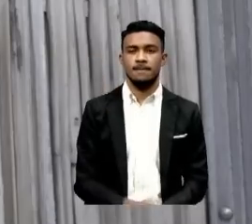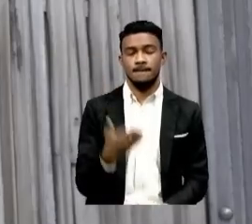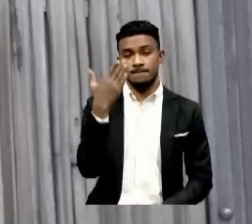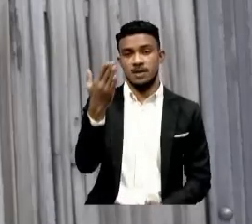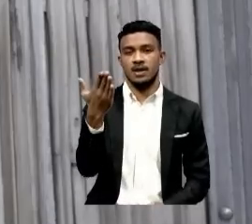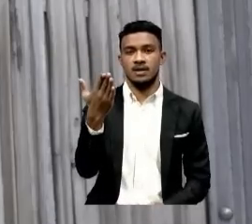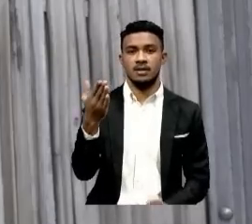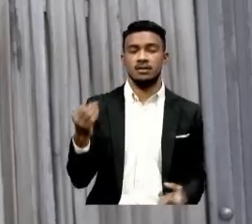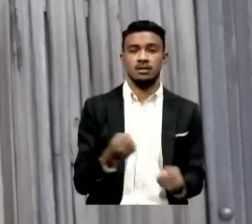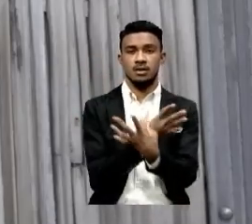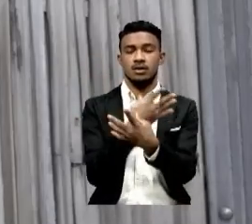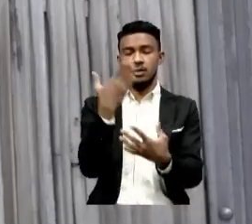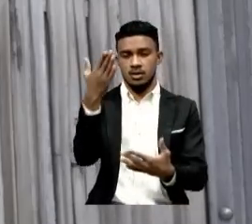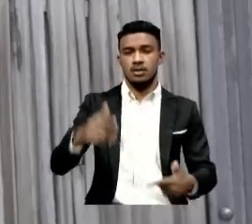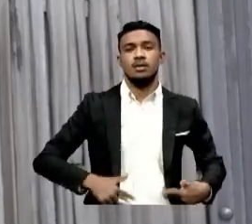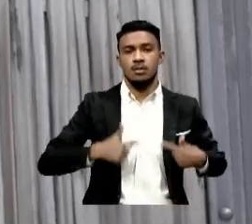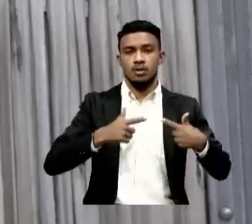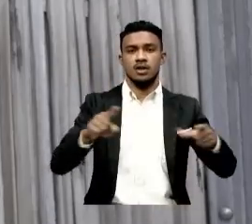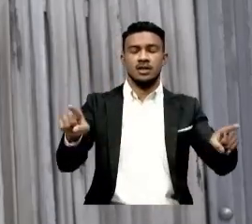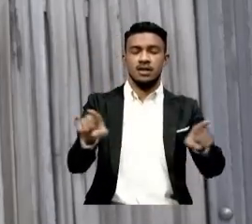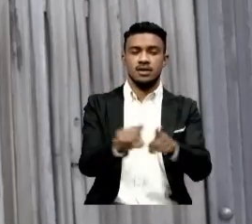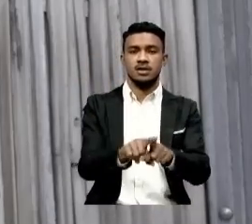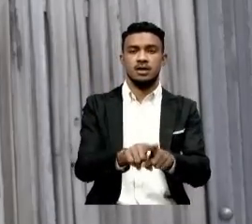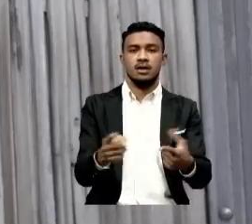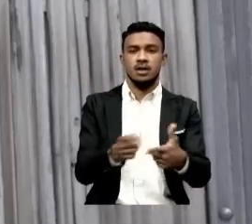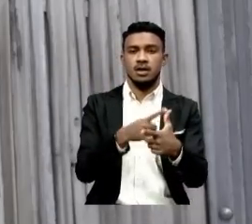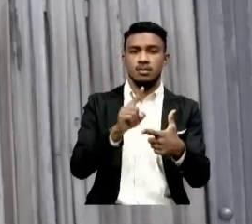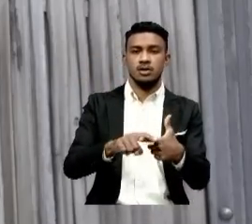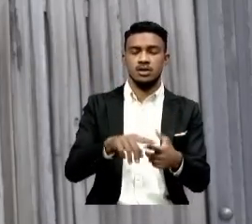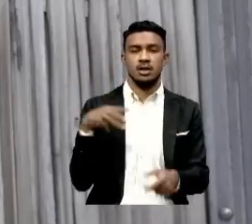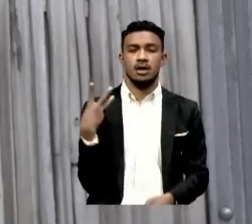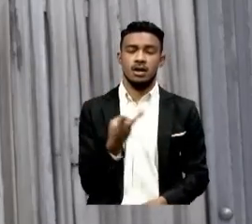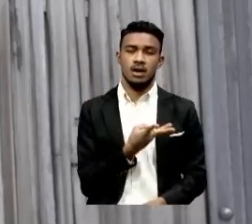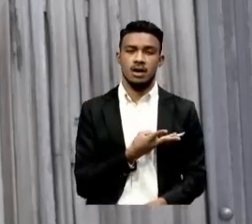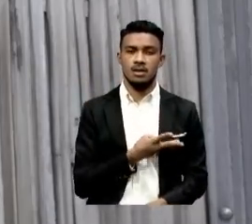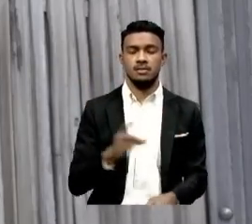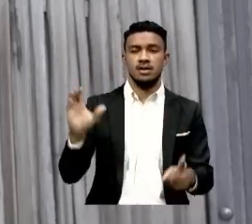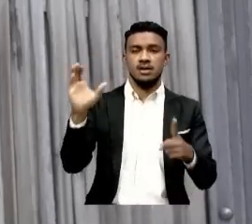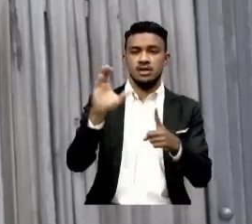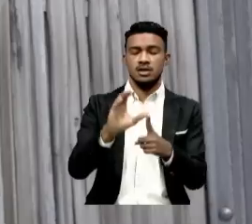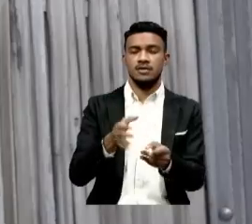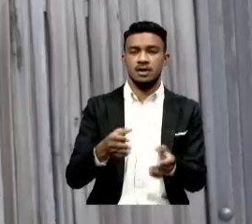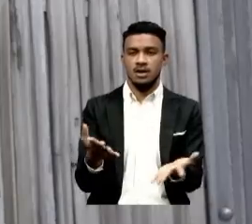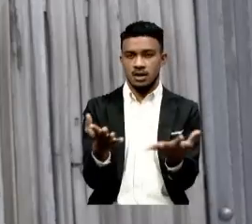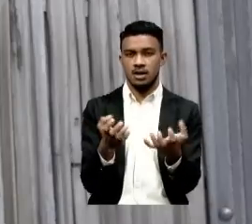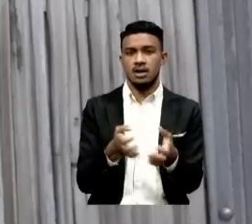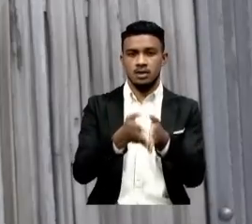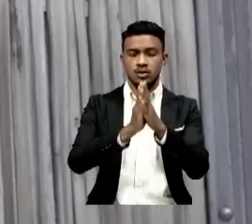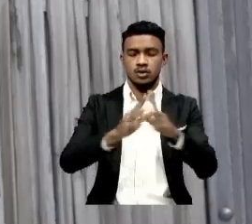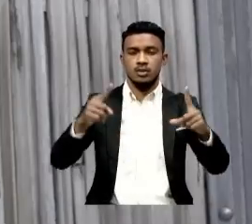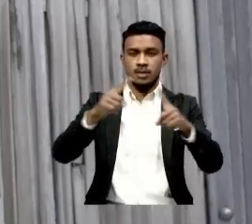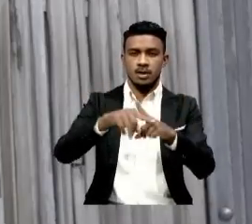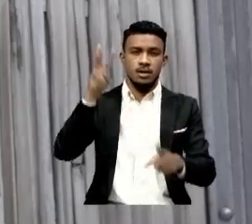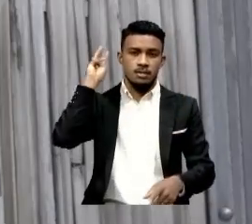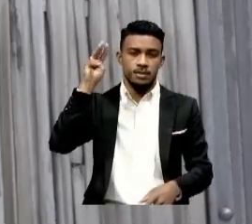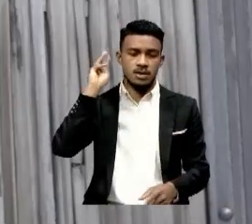to agora nia moris nia hanes nia dede. Depois ami aturadi kakara husuba ministeru